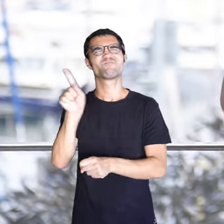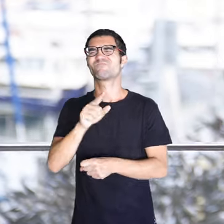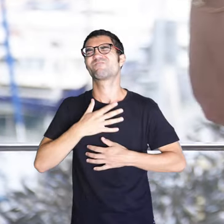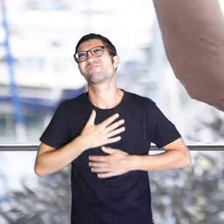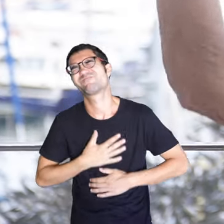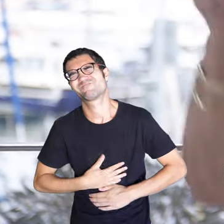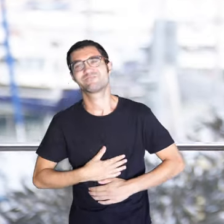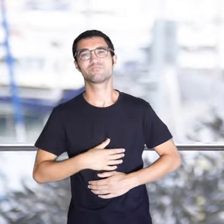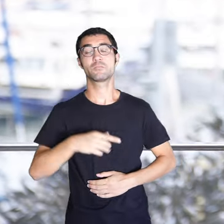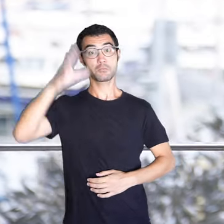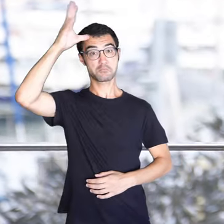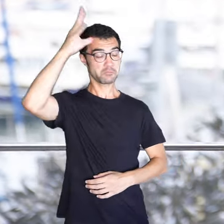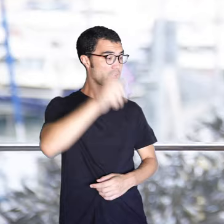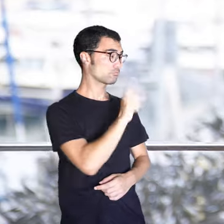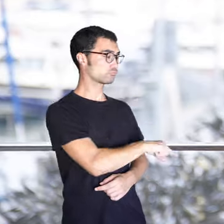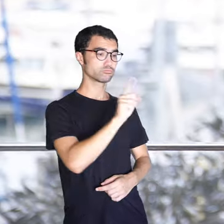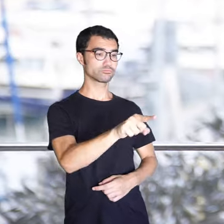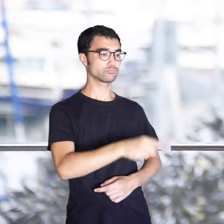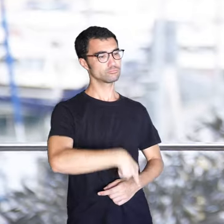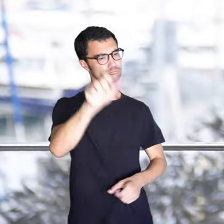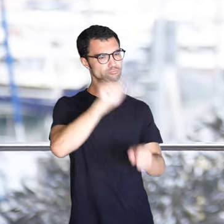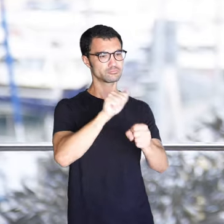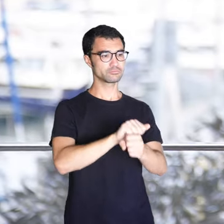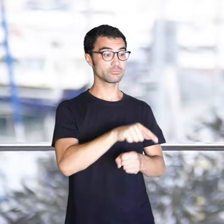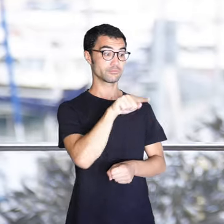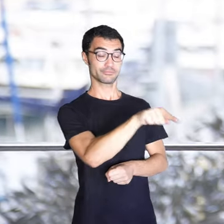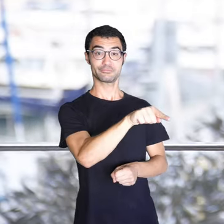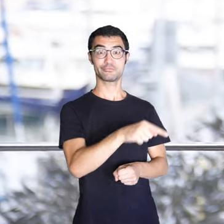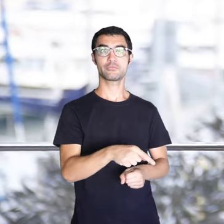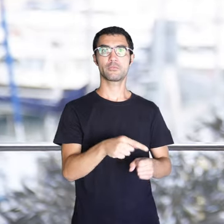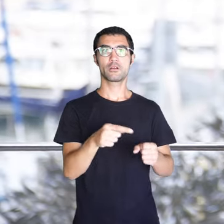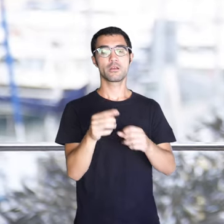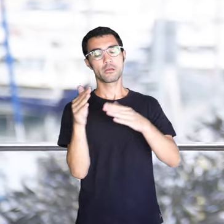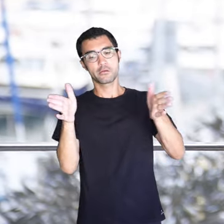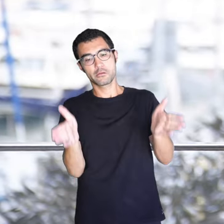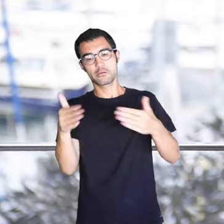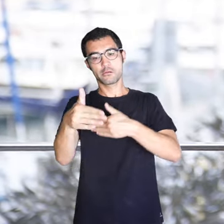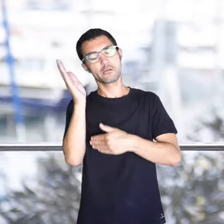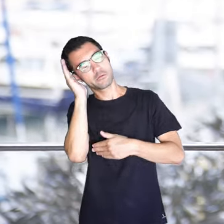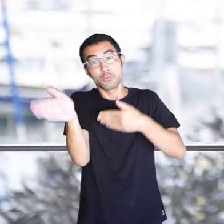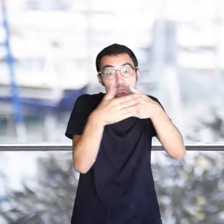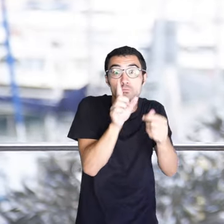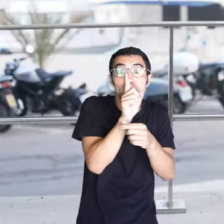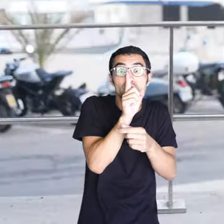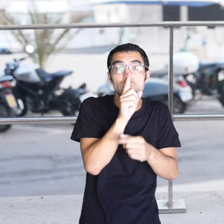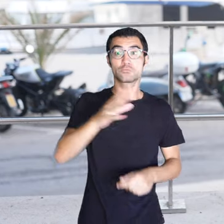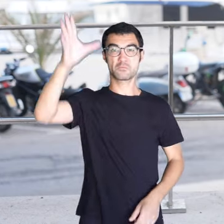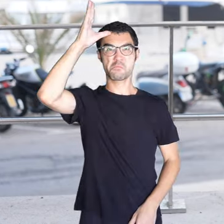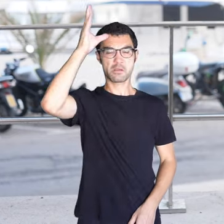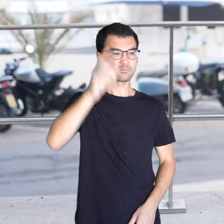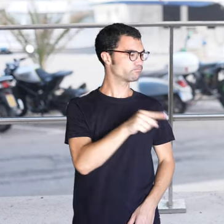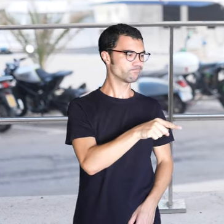ella s'amagava dins el quarto i jo, plora que te ploro. I amb això mon pare va dir, s'ha acabat.